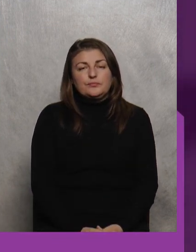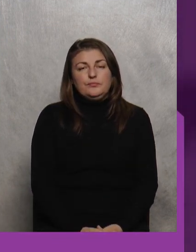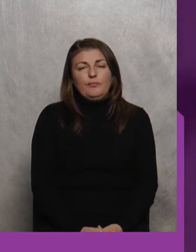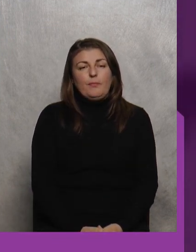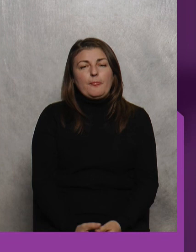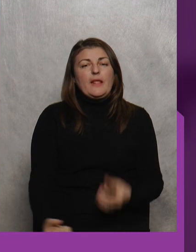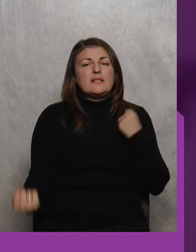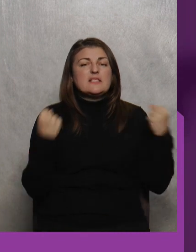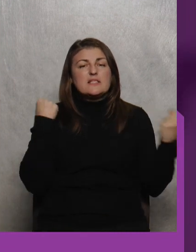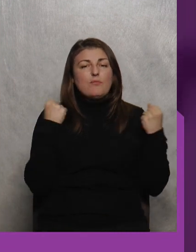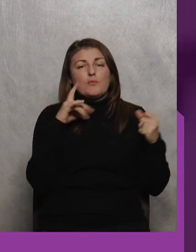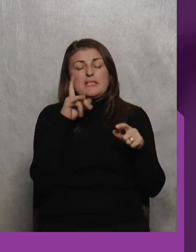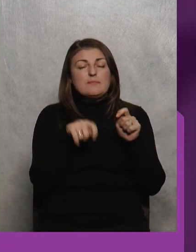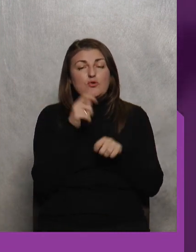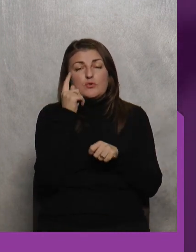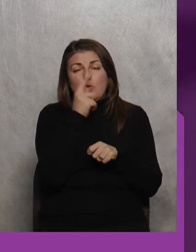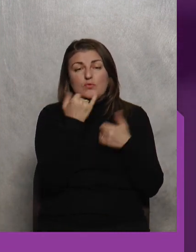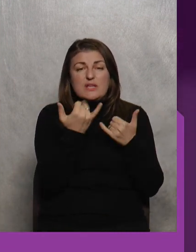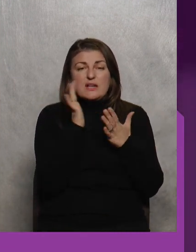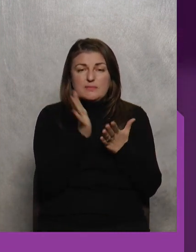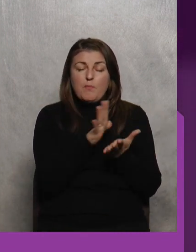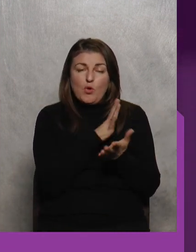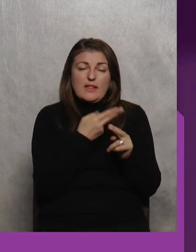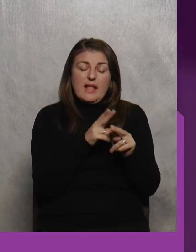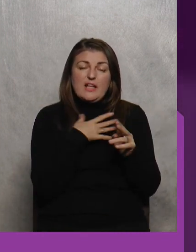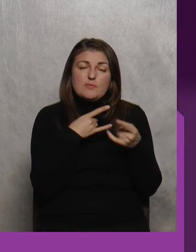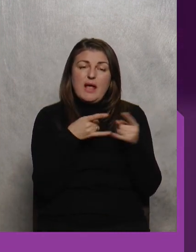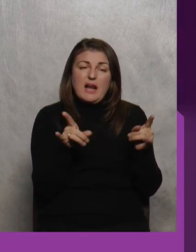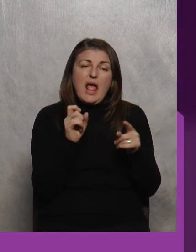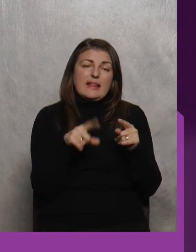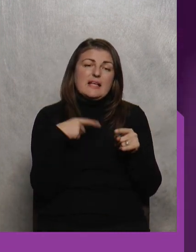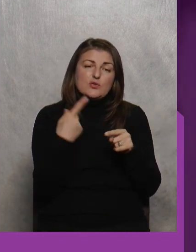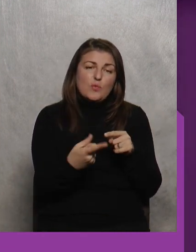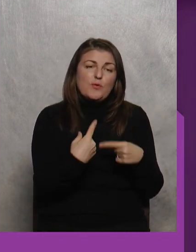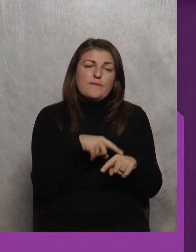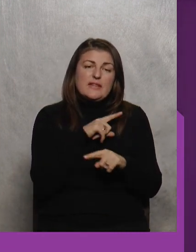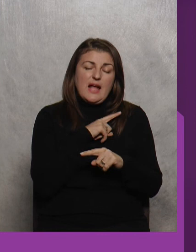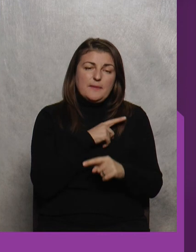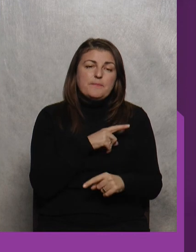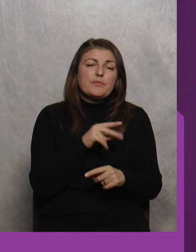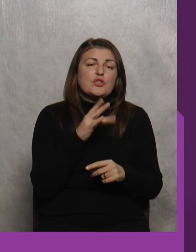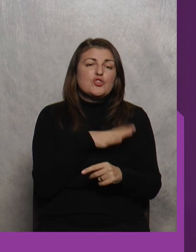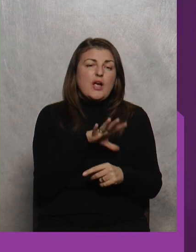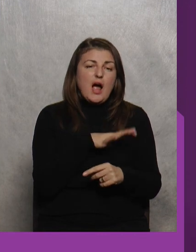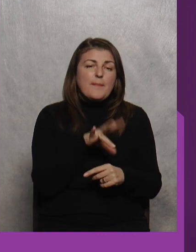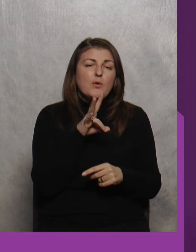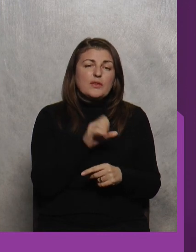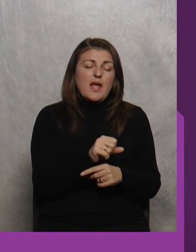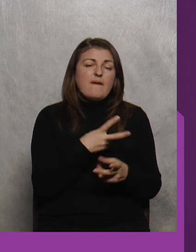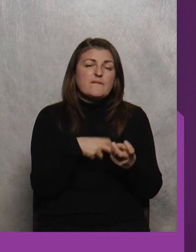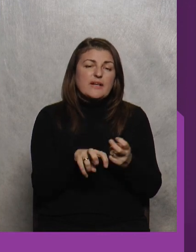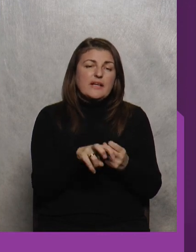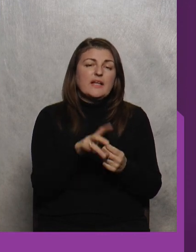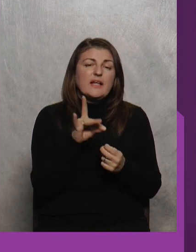Спортсмени з порушеннями зору зараз були на наших екранах. І наступний фінал. Чекаємо на